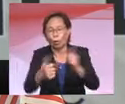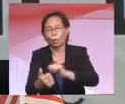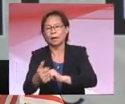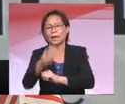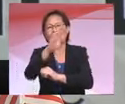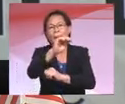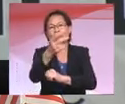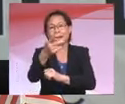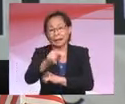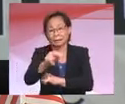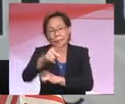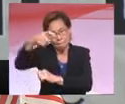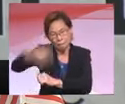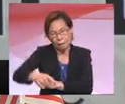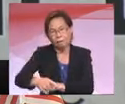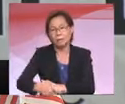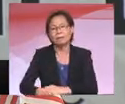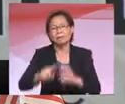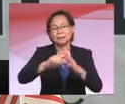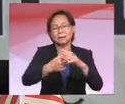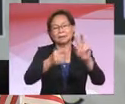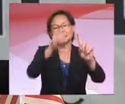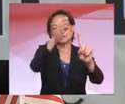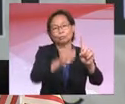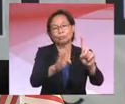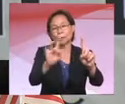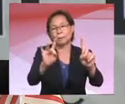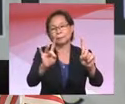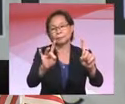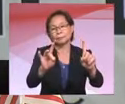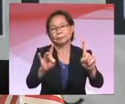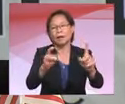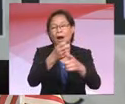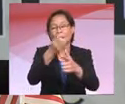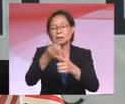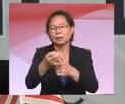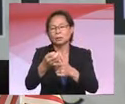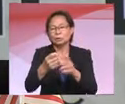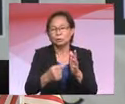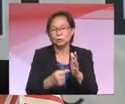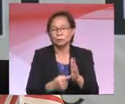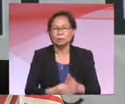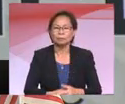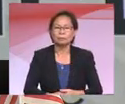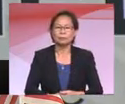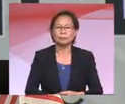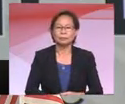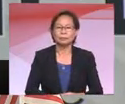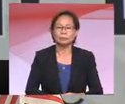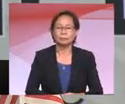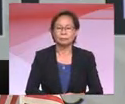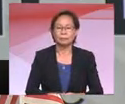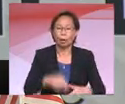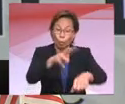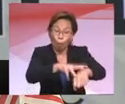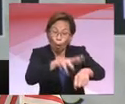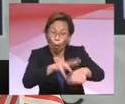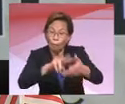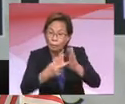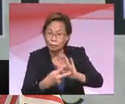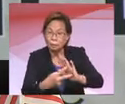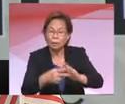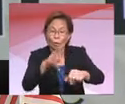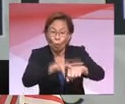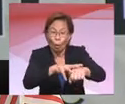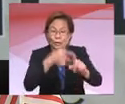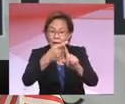Majlis Keselamatan Negara mulai 1 Ogos 2020 atau bergejala dan warn iaitu amaran daripada